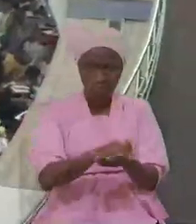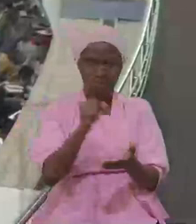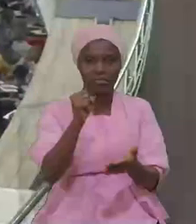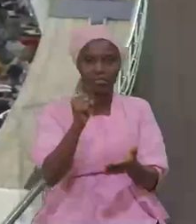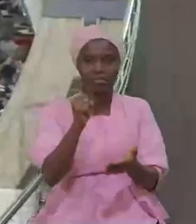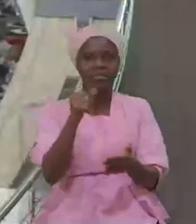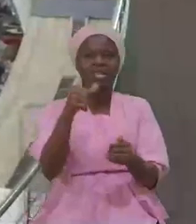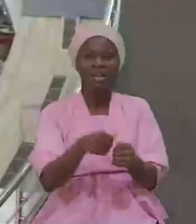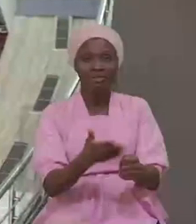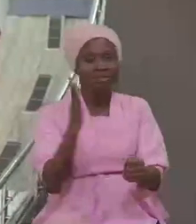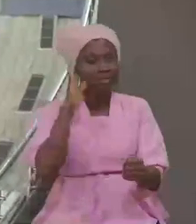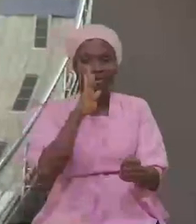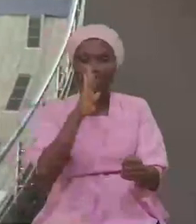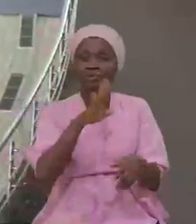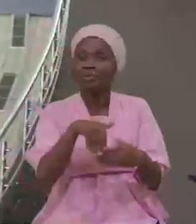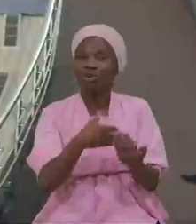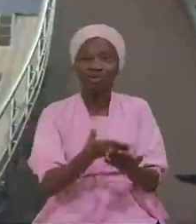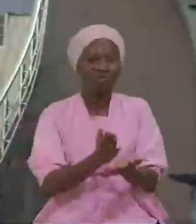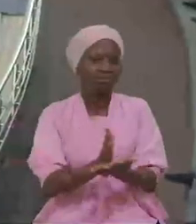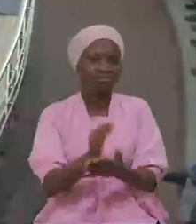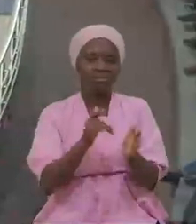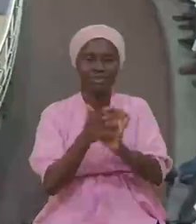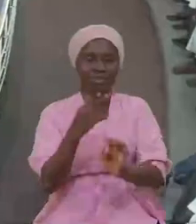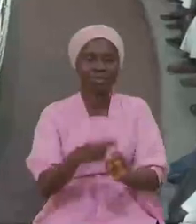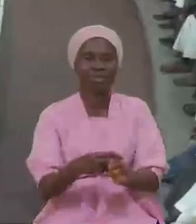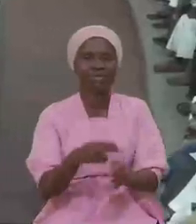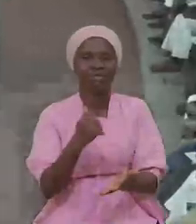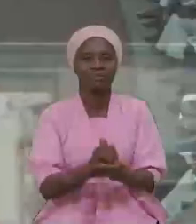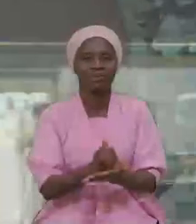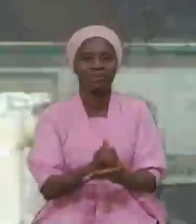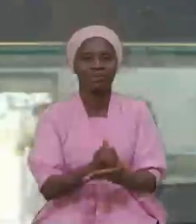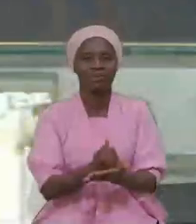Croyez, tout ira bien. Maintenant, ils étaient